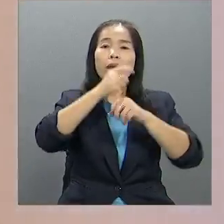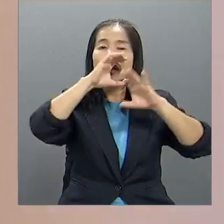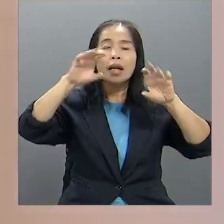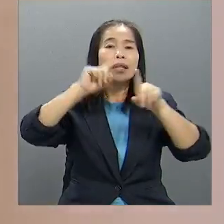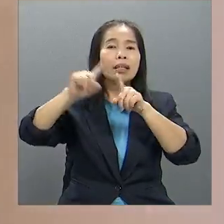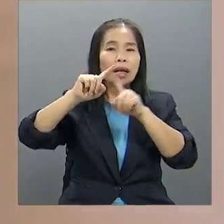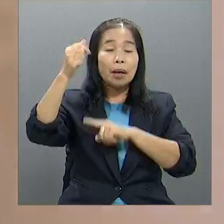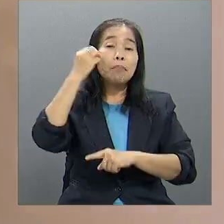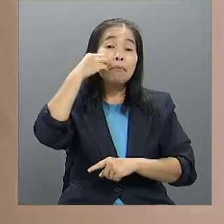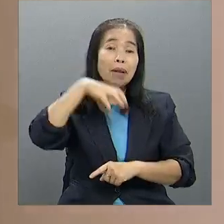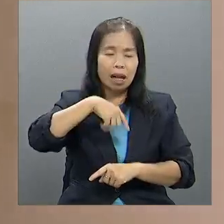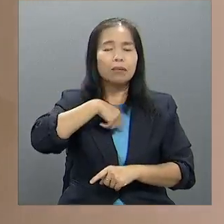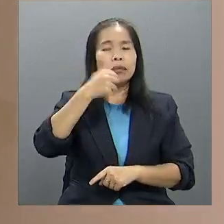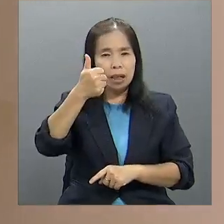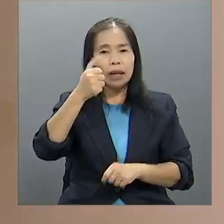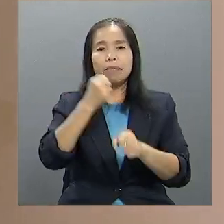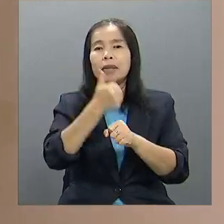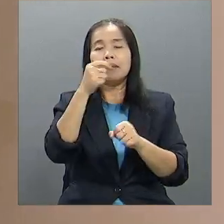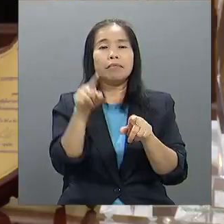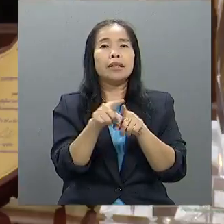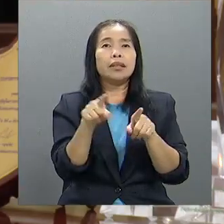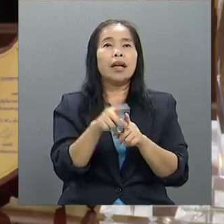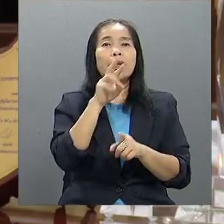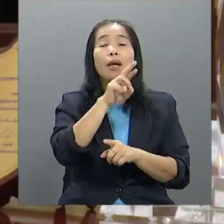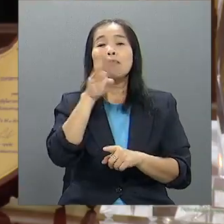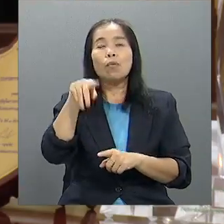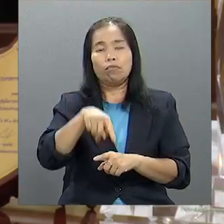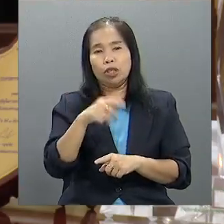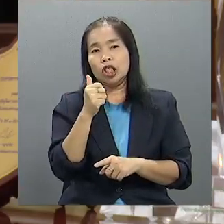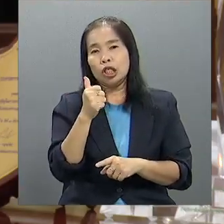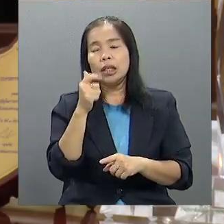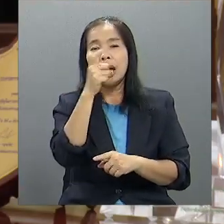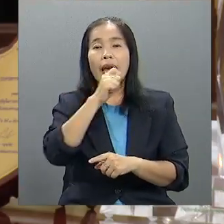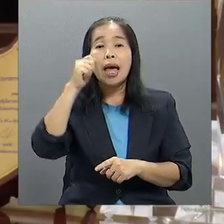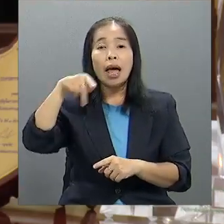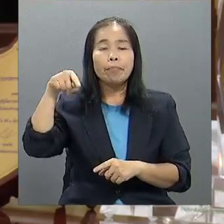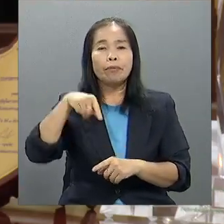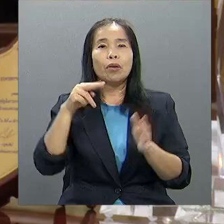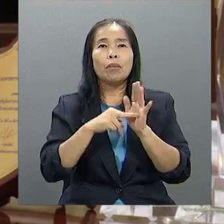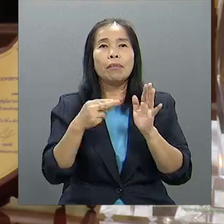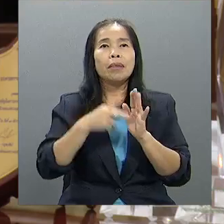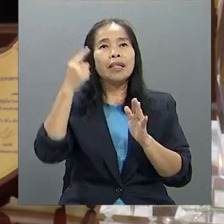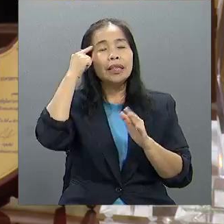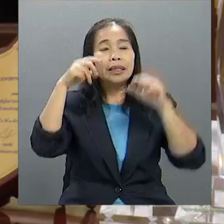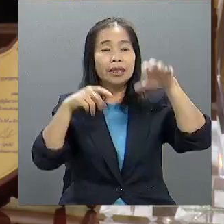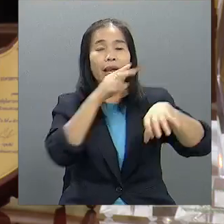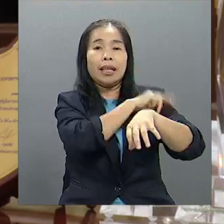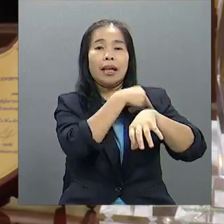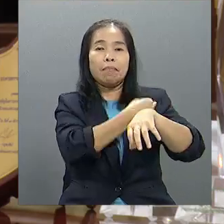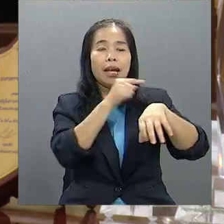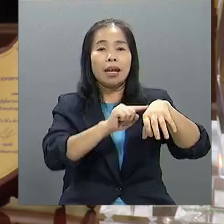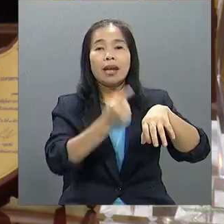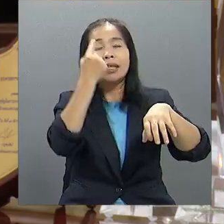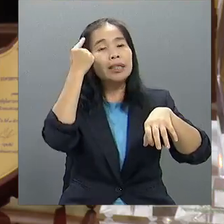ซึ่งนี้ก็ถือว่าเป็นระบบซึ่ง เรียกว่าแนวคิดเนี่ยคิดจากสถาบันการแพทย์ดังนั้นเราจะเน้นประโยชน์